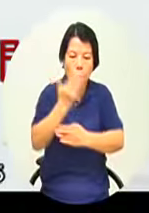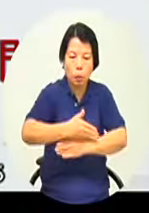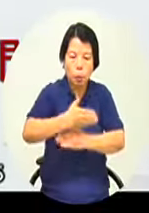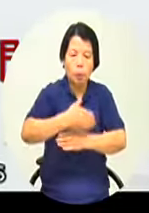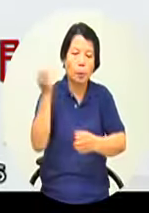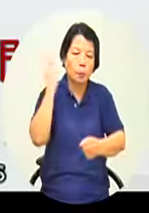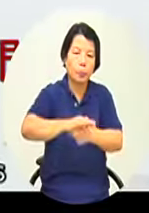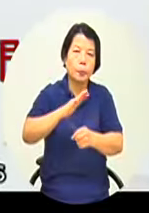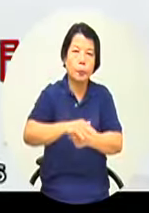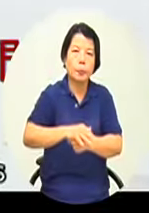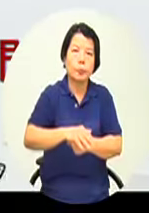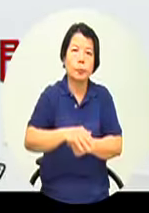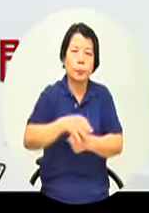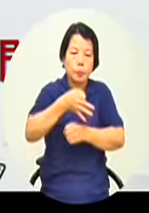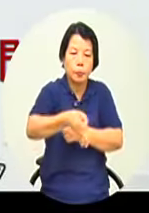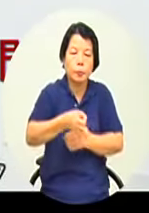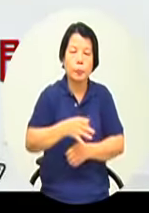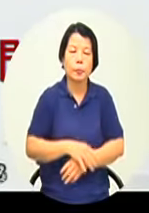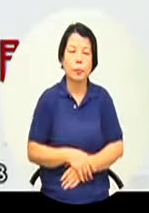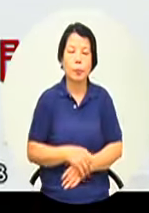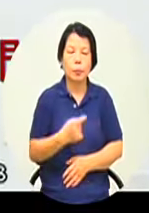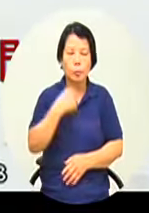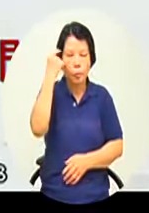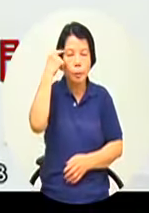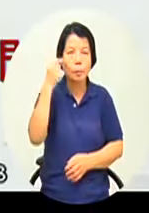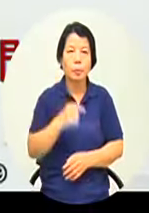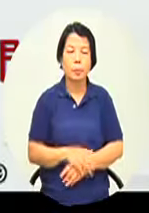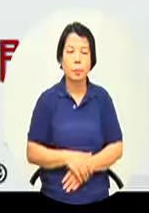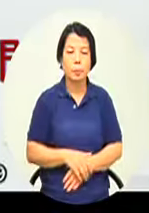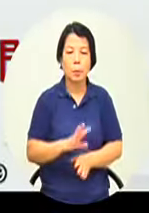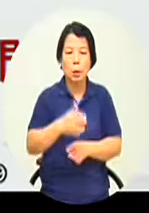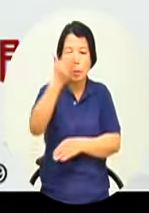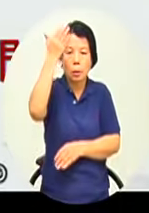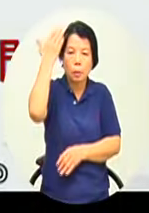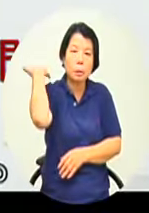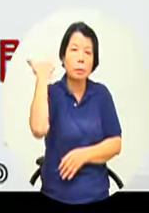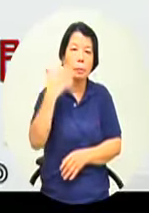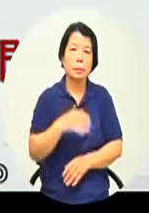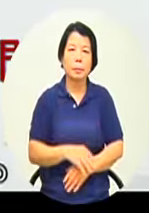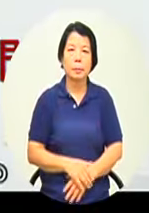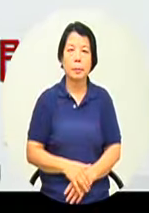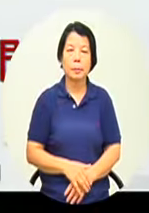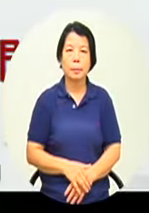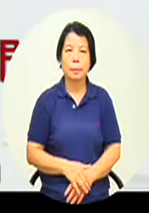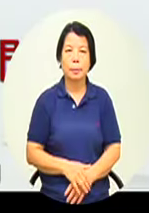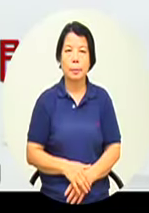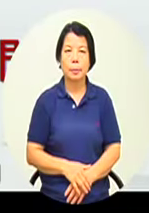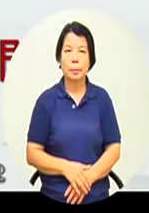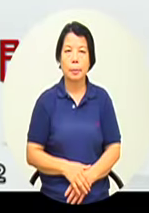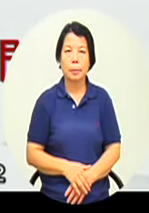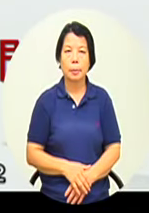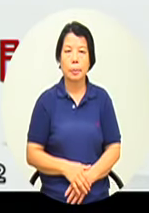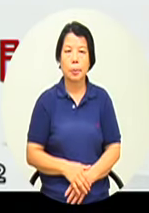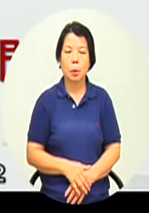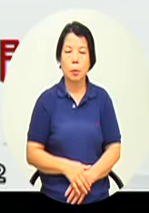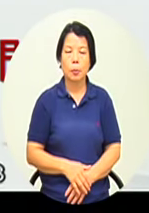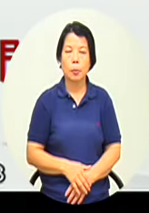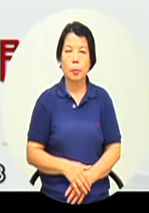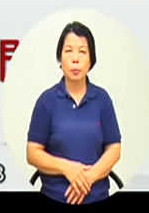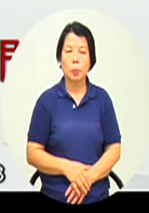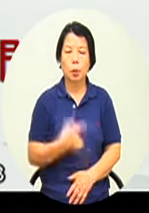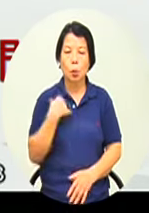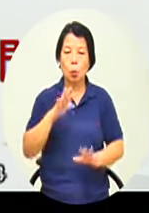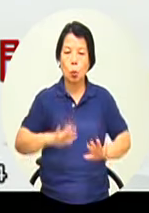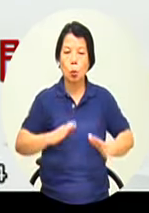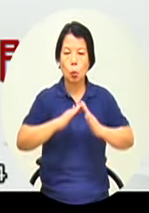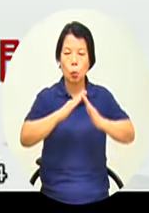槛？好，我想在过去哈，在我那时候我还在市长